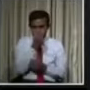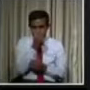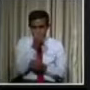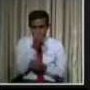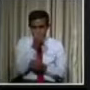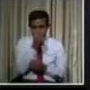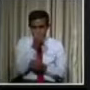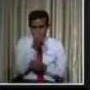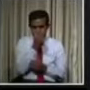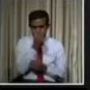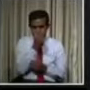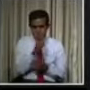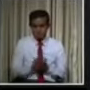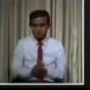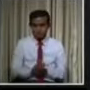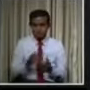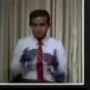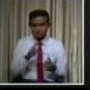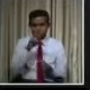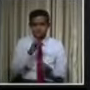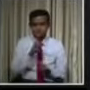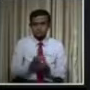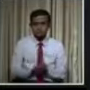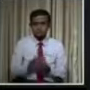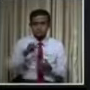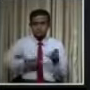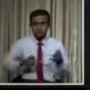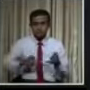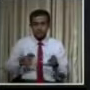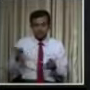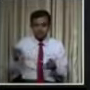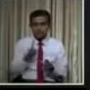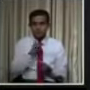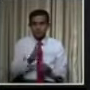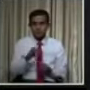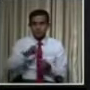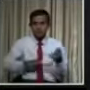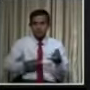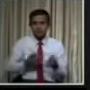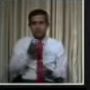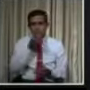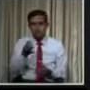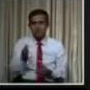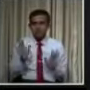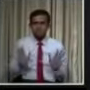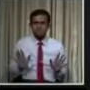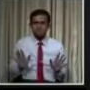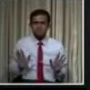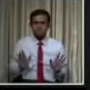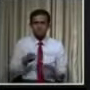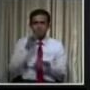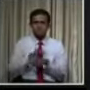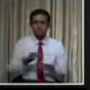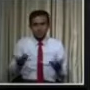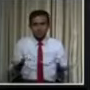ඒක ඉවර නැකන් ඉන්නේ තමයි තව එකක් කිව්වා මගේ ලේකම් ගැන කිව්වා හිතේ අත් වශයෙන්ම ලේකම් ගැන චෝදනා අපමණයි ඒක තාම ඔප්පු වෙලා